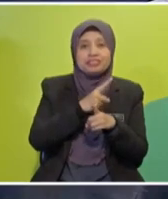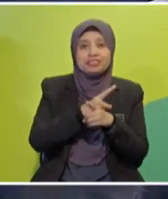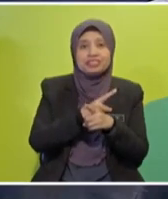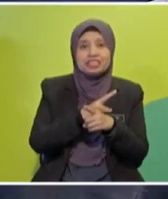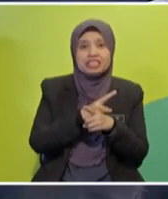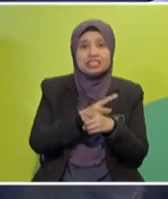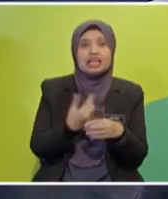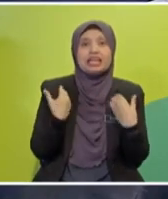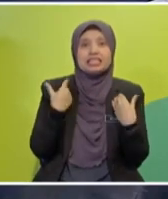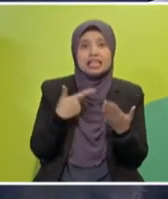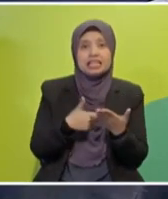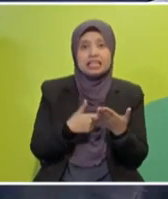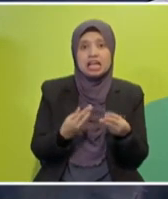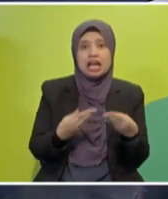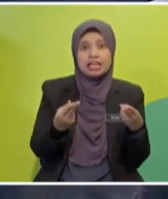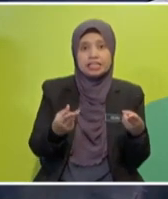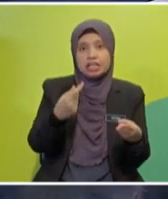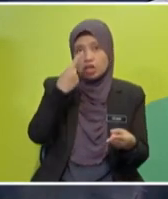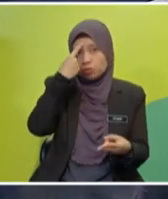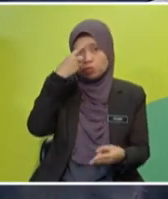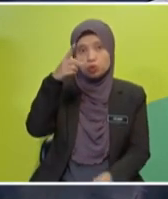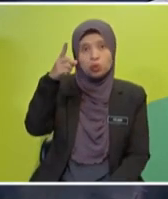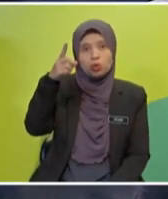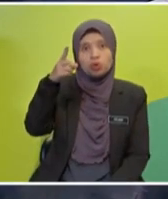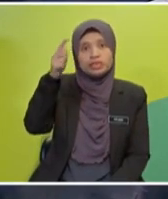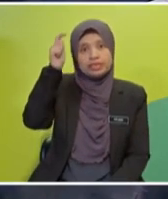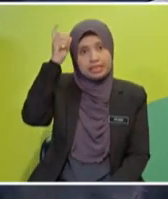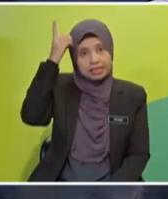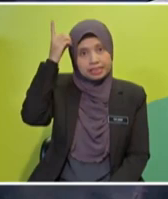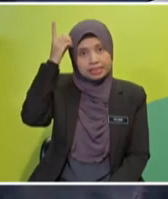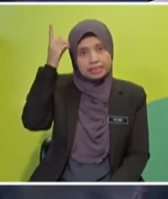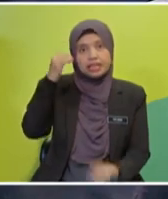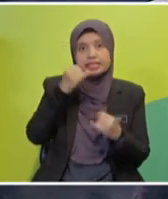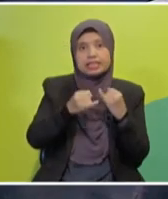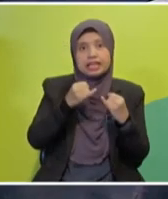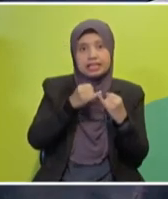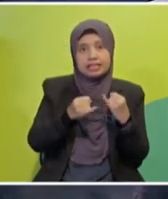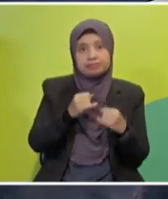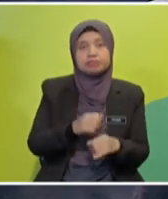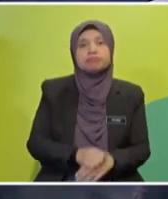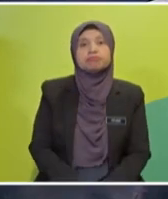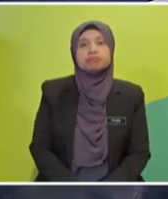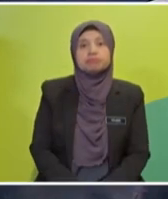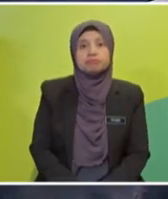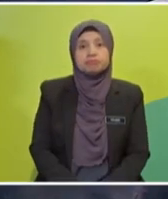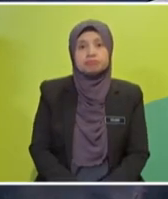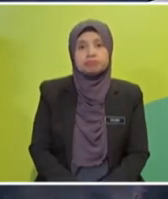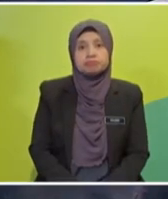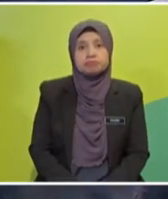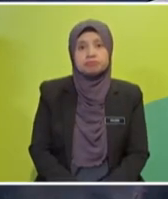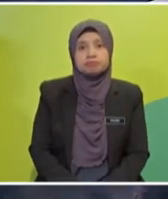nak bagi, Ustazah? Ya, kita bagi kita kepada Dani. Kepada Dani. Dan okay, yang terakhir, Ustazah. Okey, lagi satu soalan. Kita nak cuba.